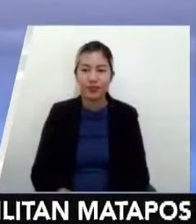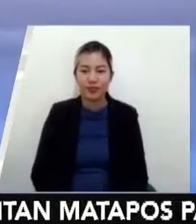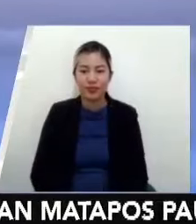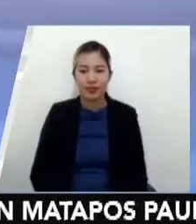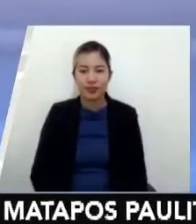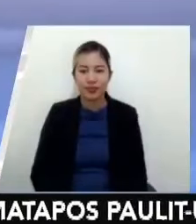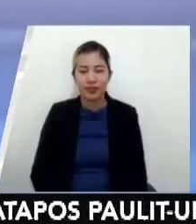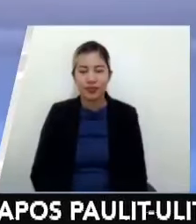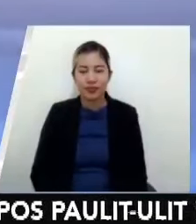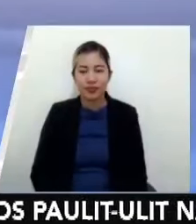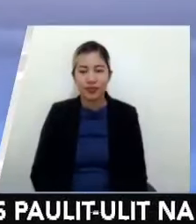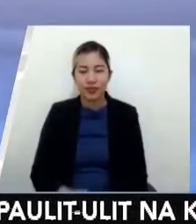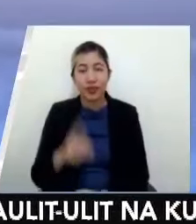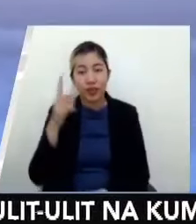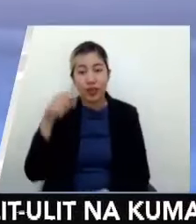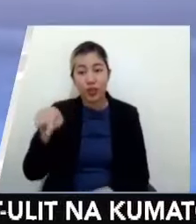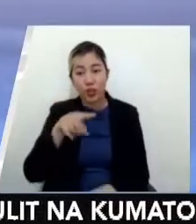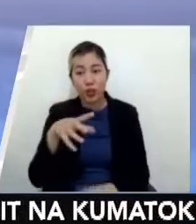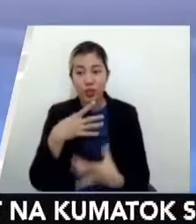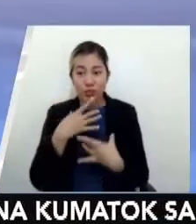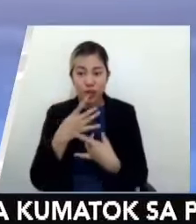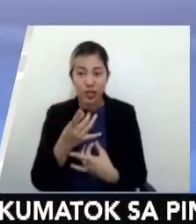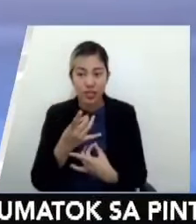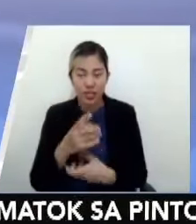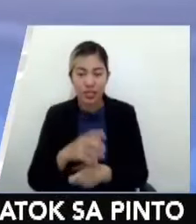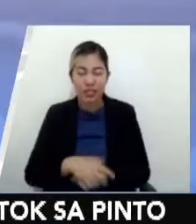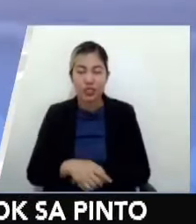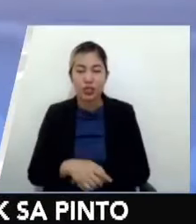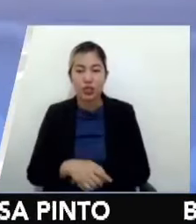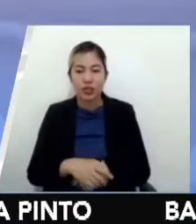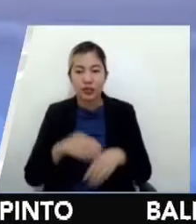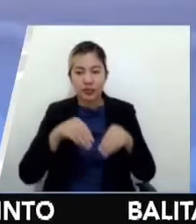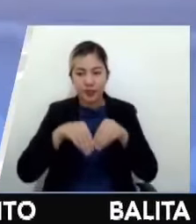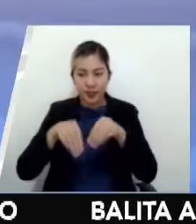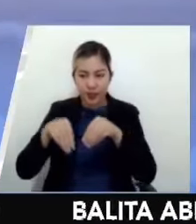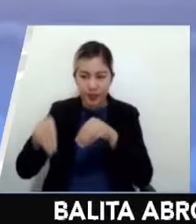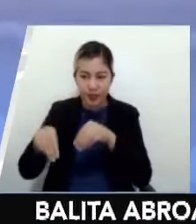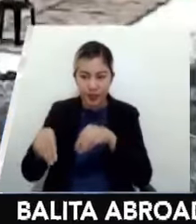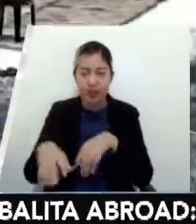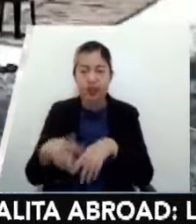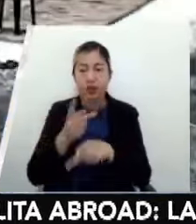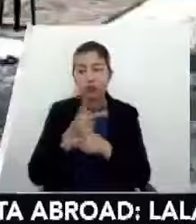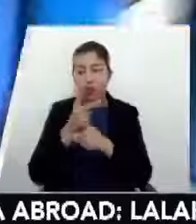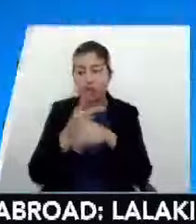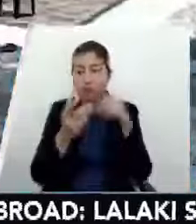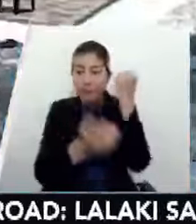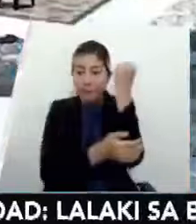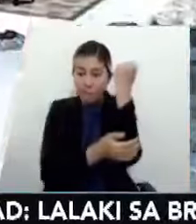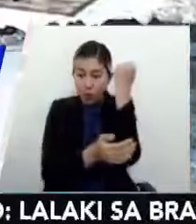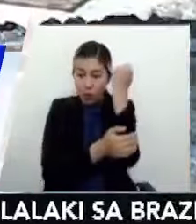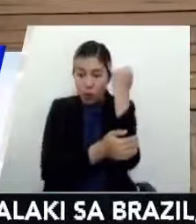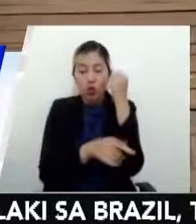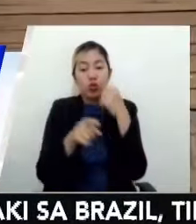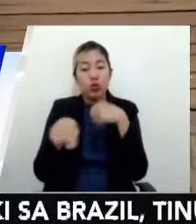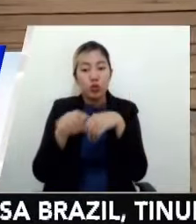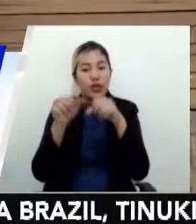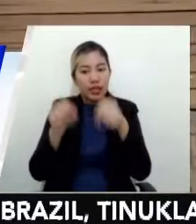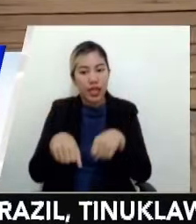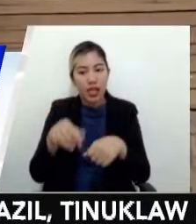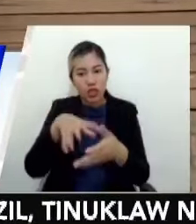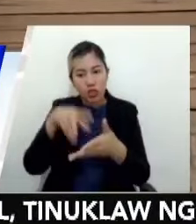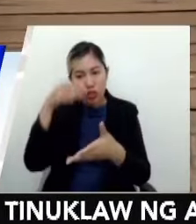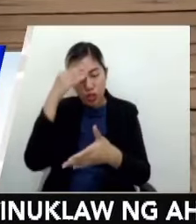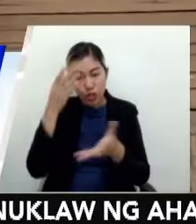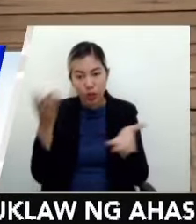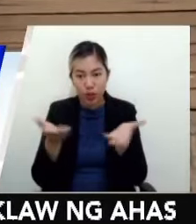sa mga interesadong magtanim at mag-alaga ng bamboo o kawayan. Pwede po kayong matuto niyan sa Carolina